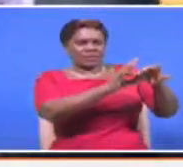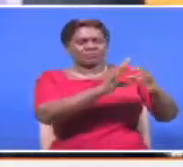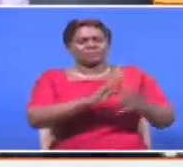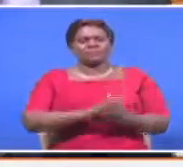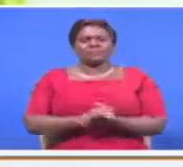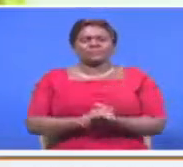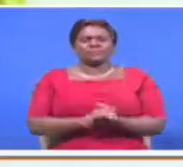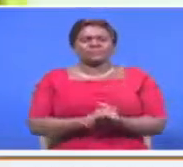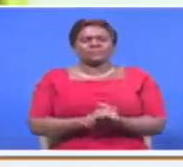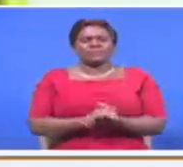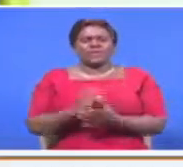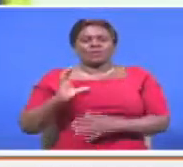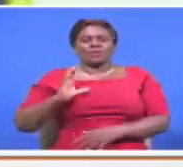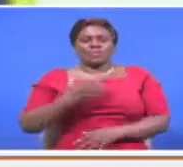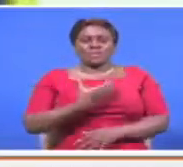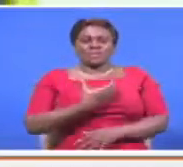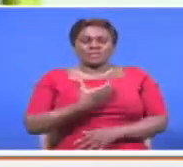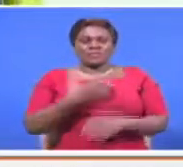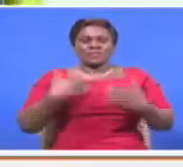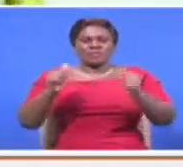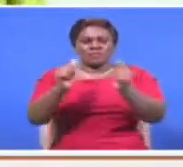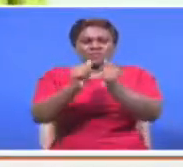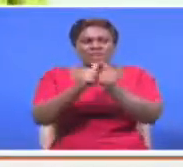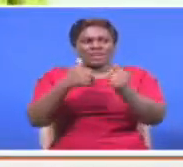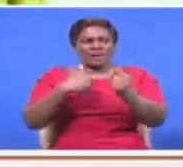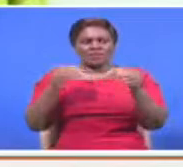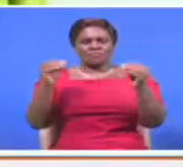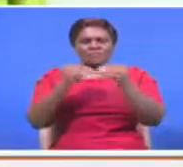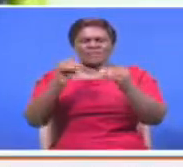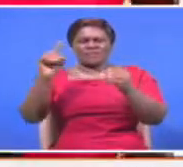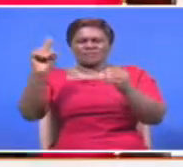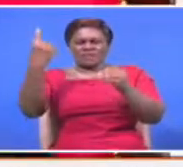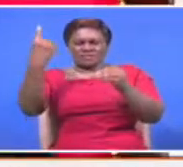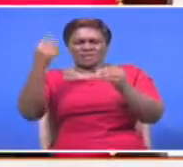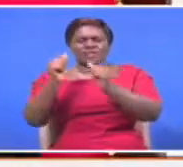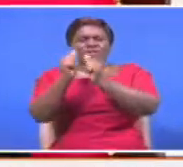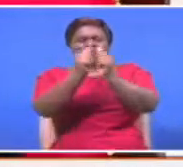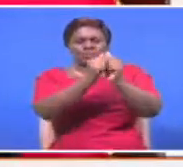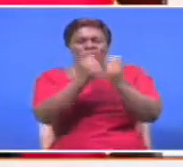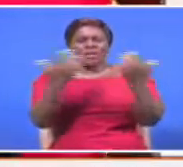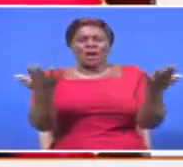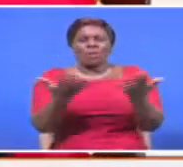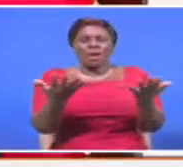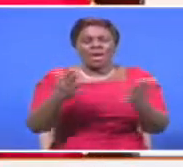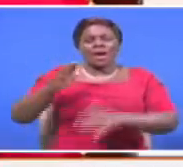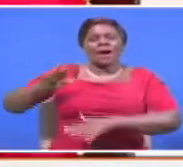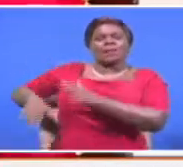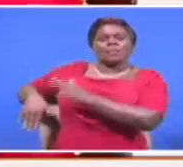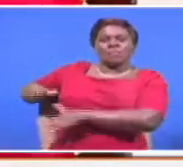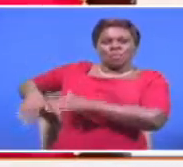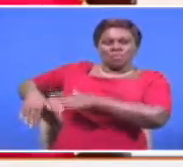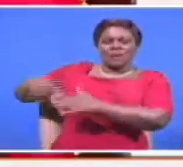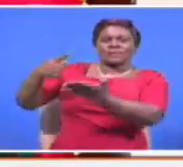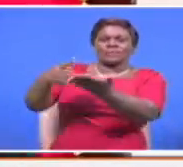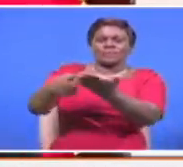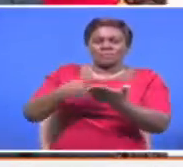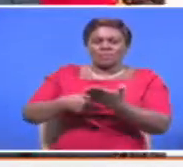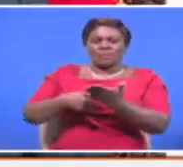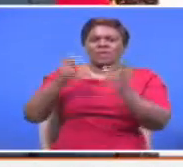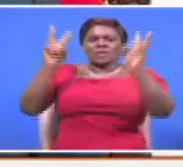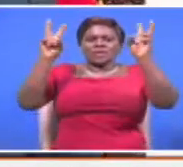One Kenya, kamati hiyo watu kumi imekuwa na mkutano wa kwanza wa pamoja katika ukumbi wa Bomas kujadili maswala